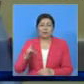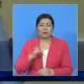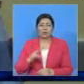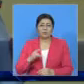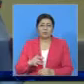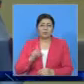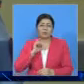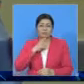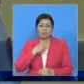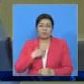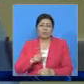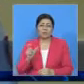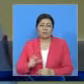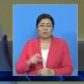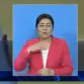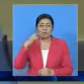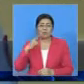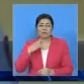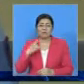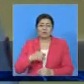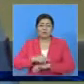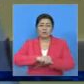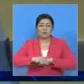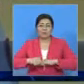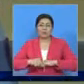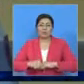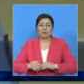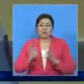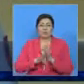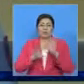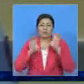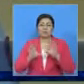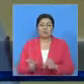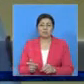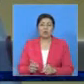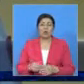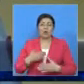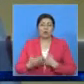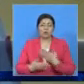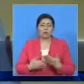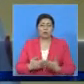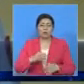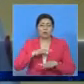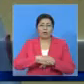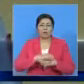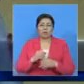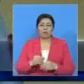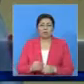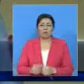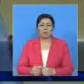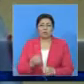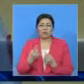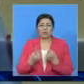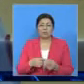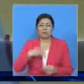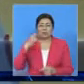Ресей Федерациясының азаматы мен Қазақстан Республикасының шекарасын қасақана заңсыз кесіп өткен факт бойынша